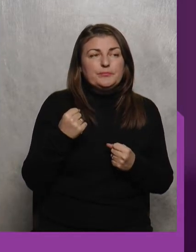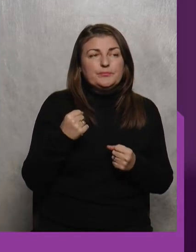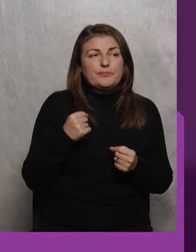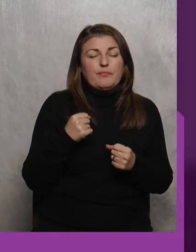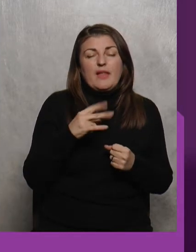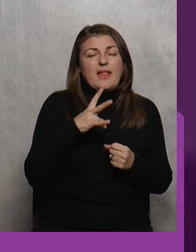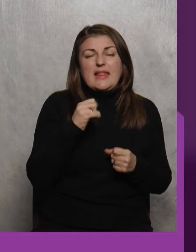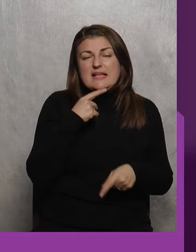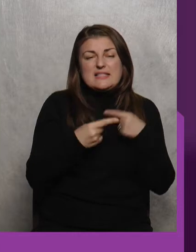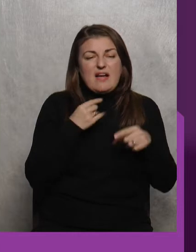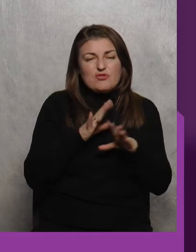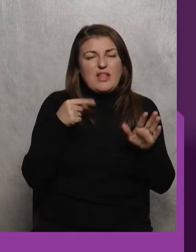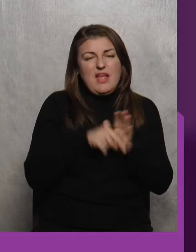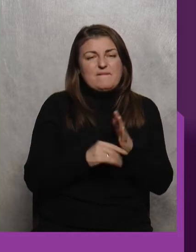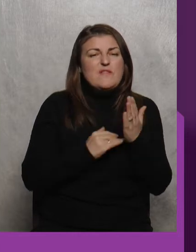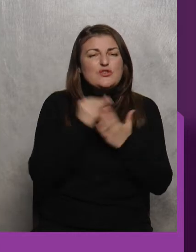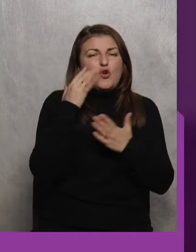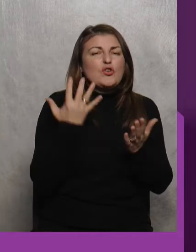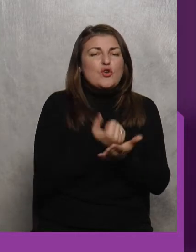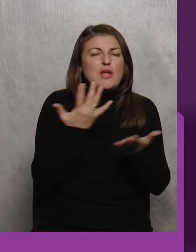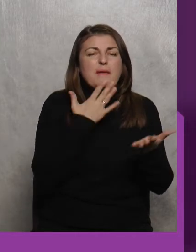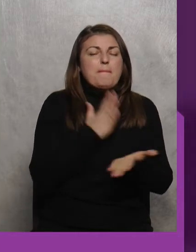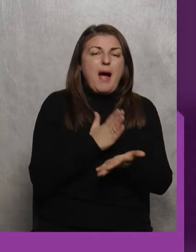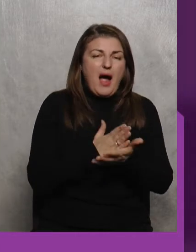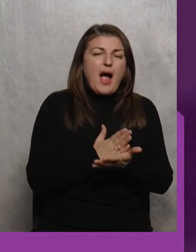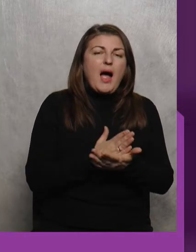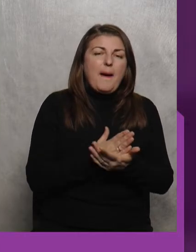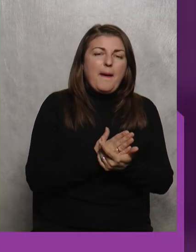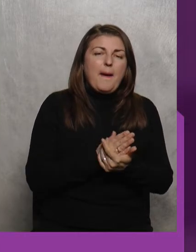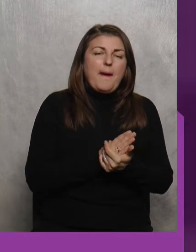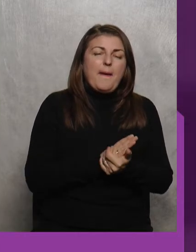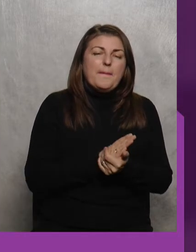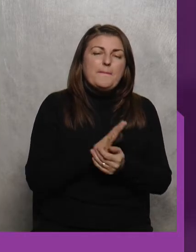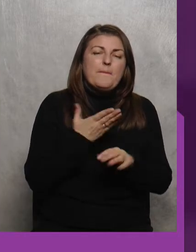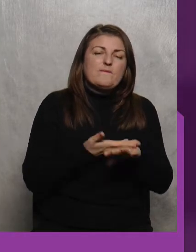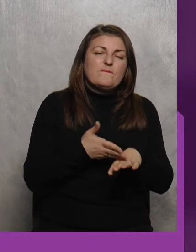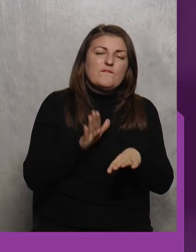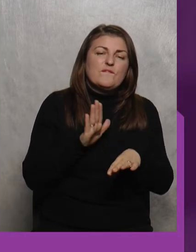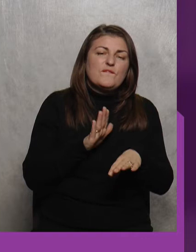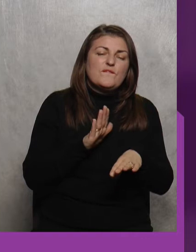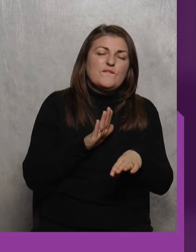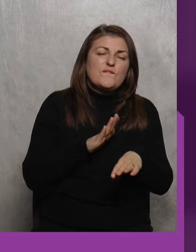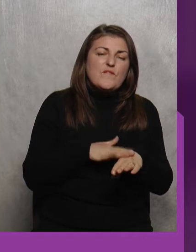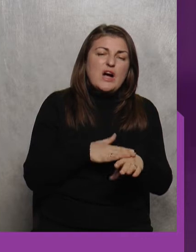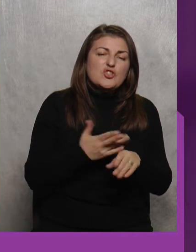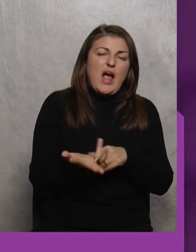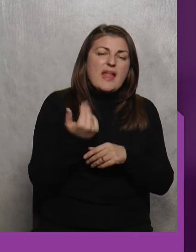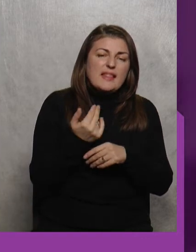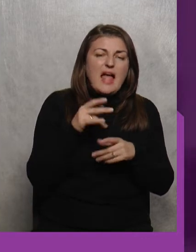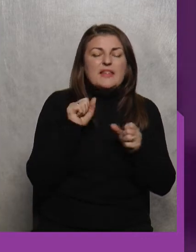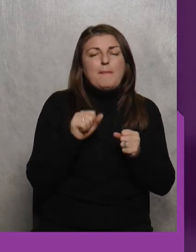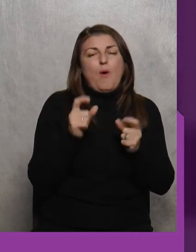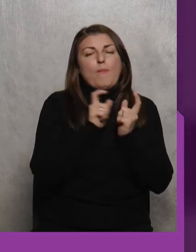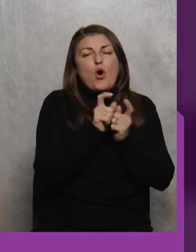ну, не завжди навіть високі досягнення, які має пауерліфтер або важкоатлет, або борець, і відразу